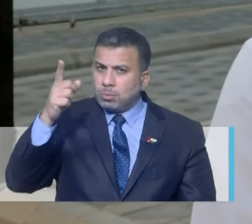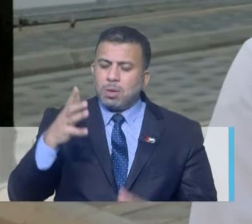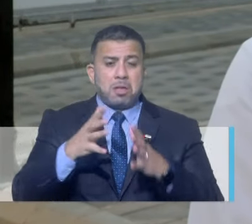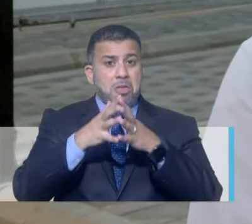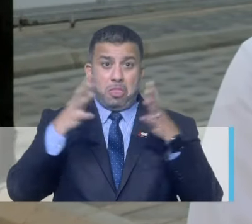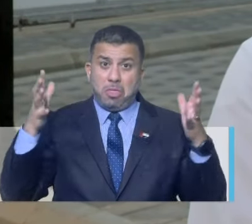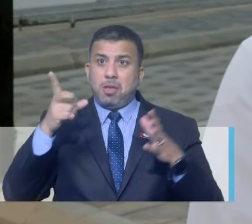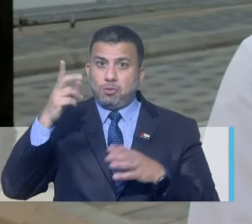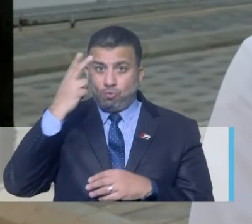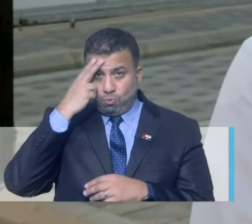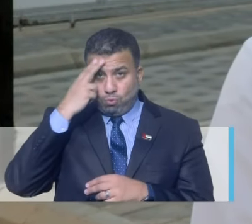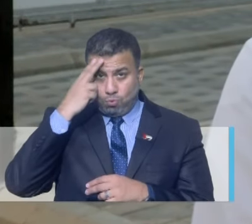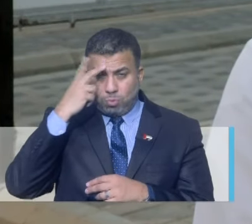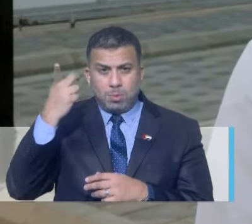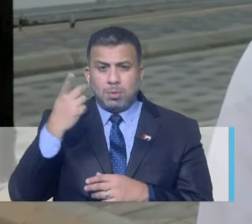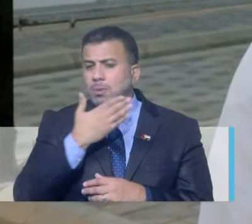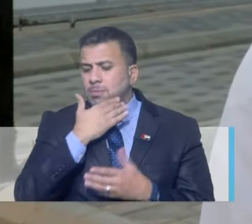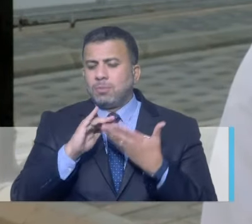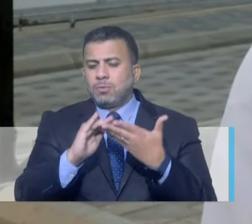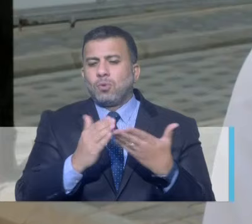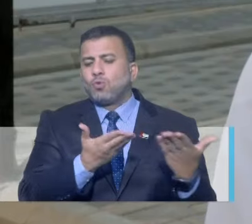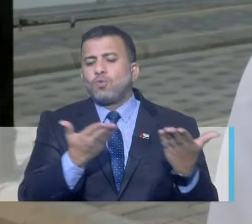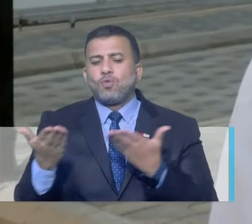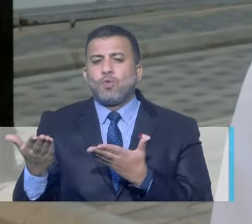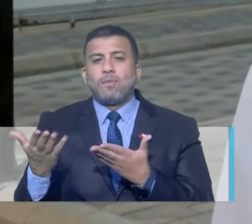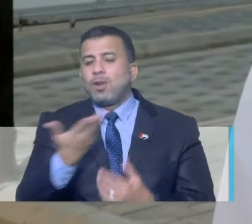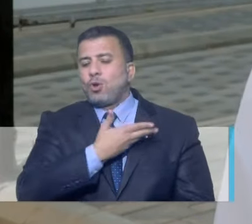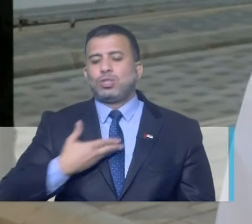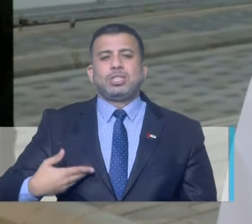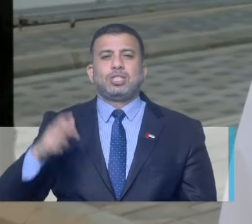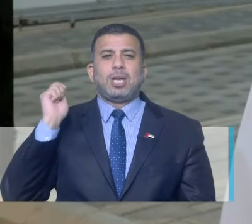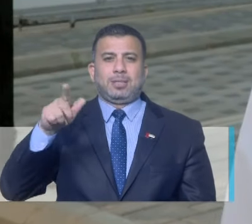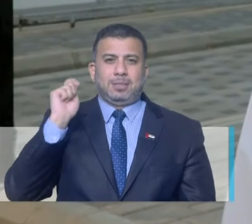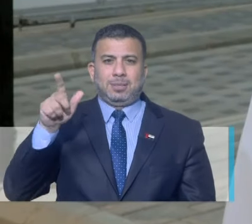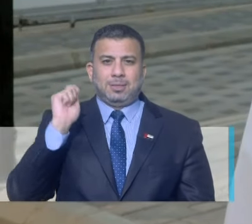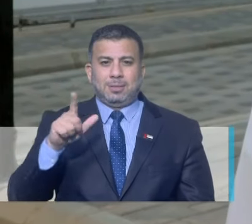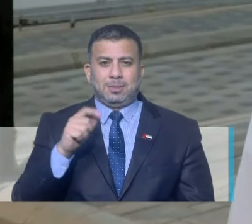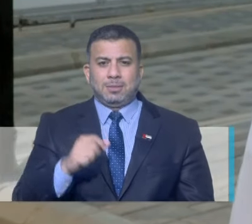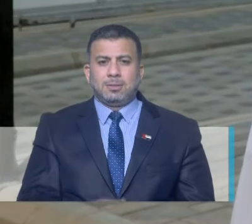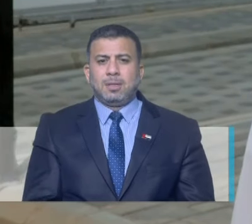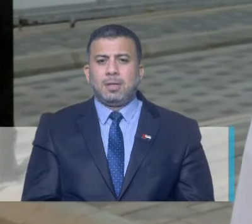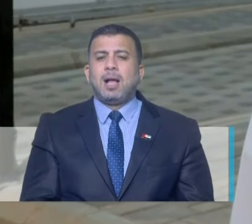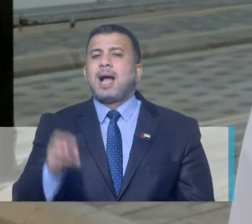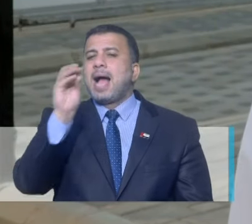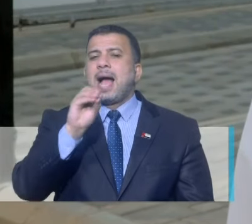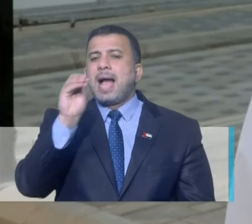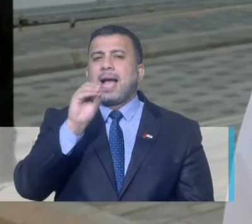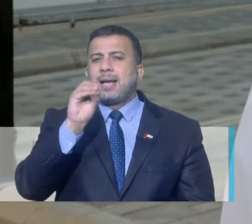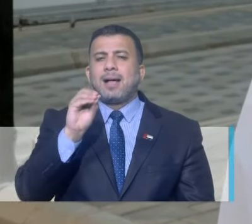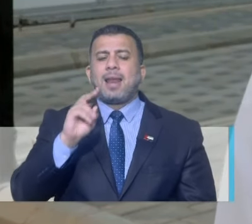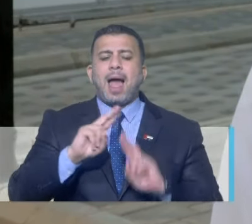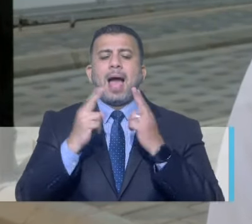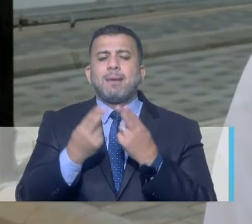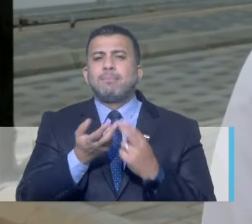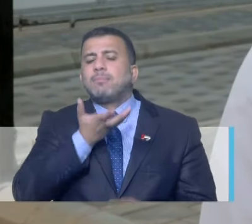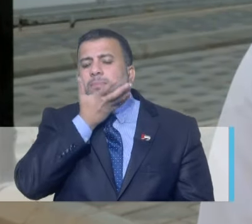ما يقومون به من خدمة ضيوف الرحمن. فمن إبداعات الهيئة العامة للشؤون الإسلامية